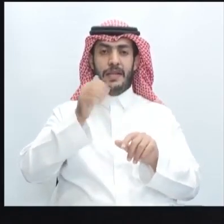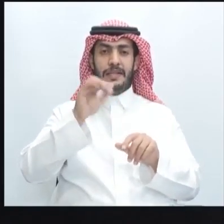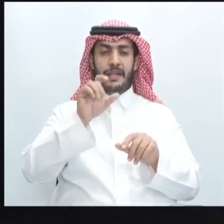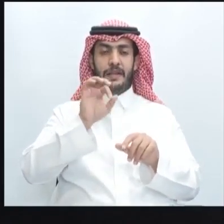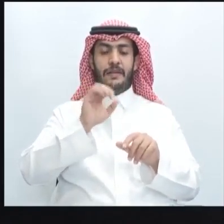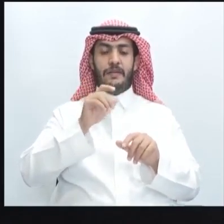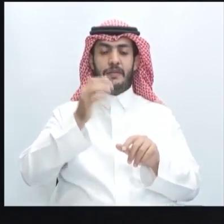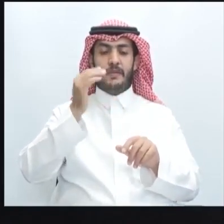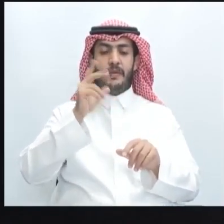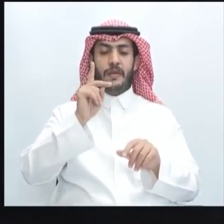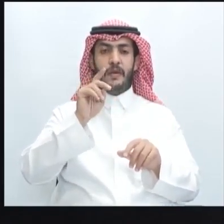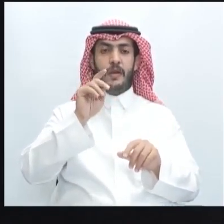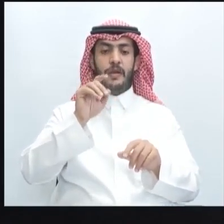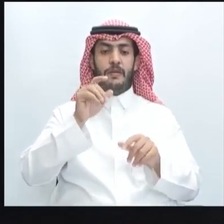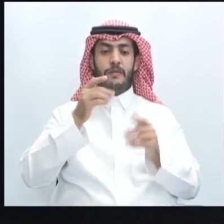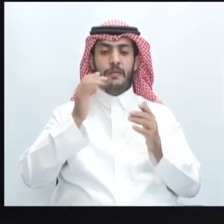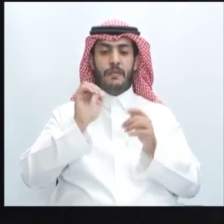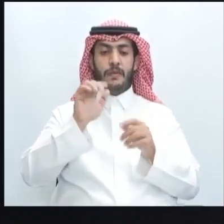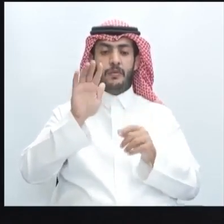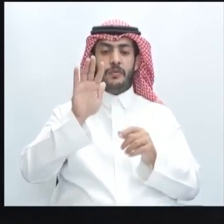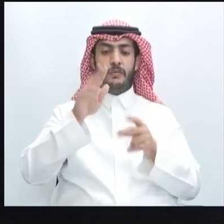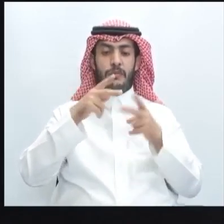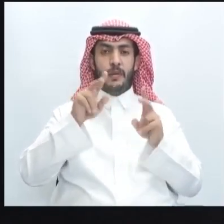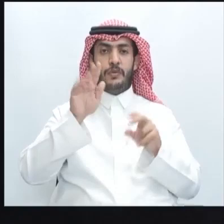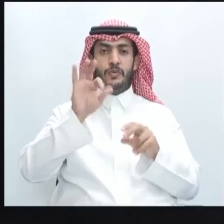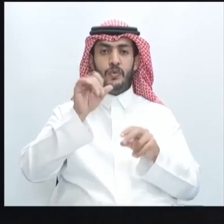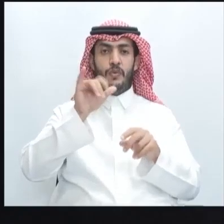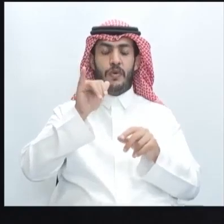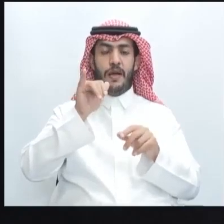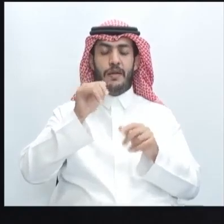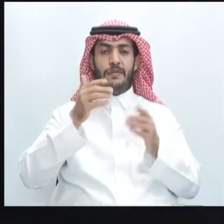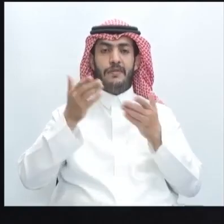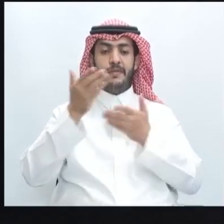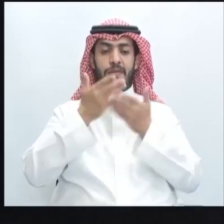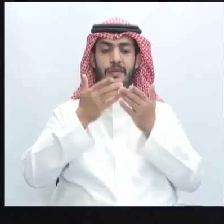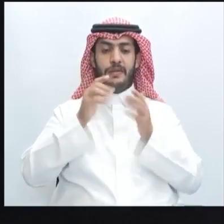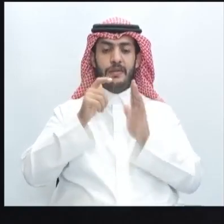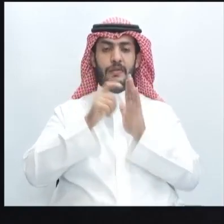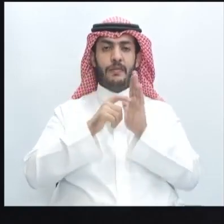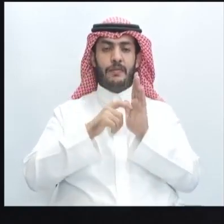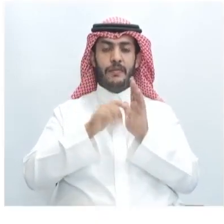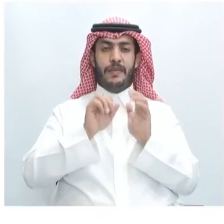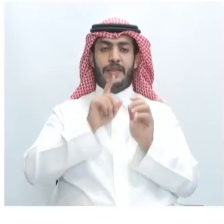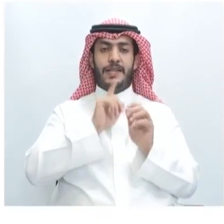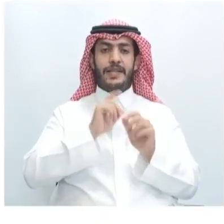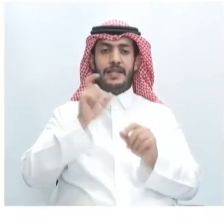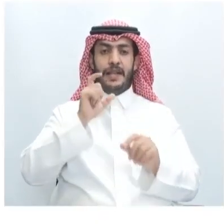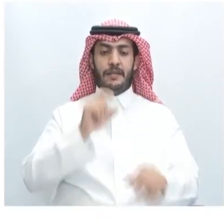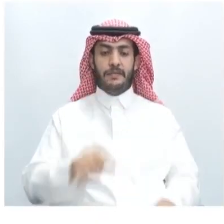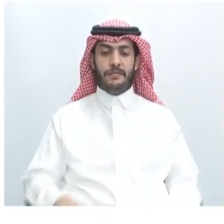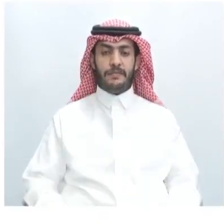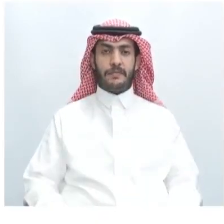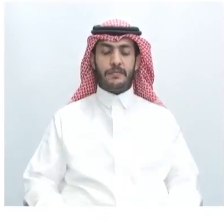ايضا مبدا الشورى اي من مبادئ التي ناخذها من قواعد القانون في التاريخ الاسلامي